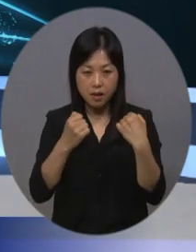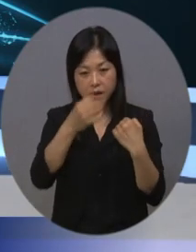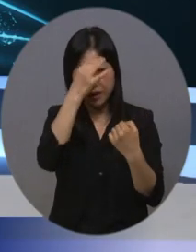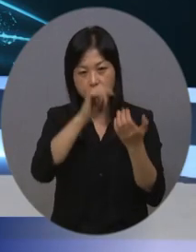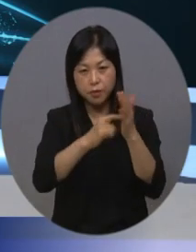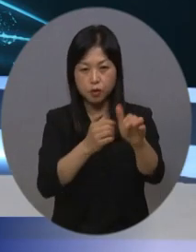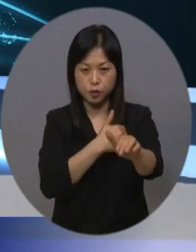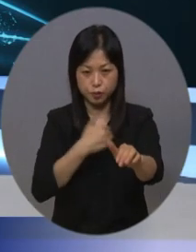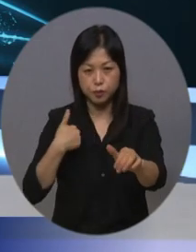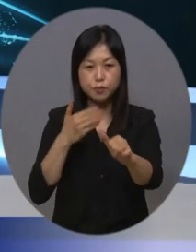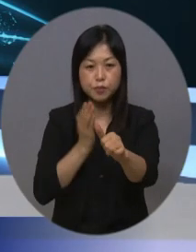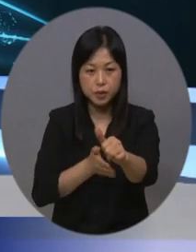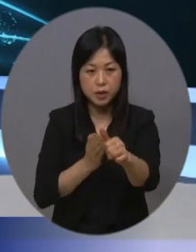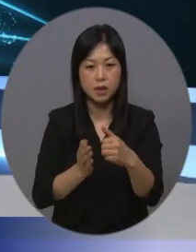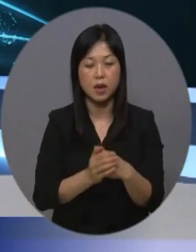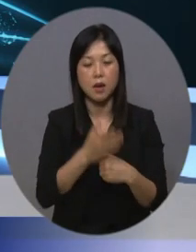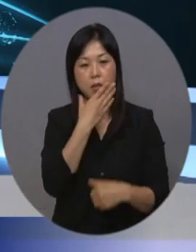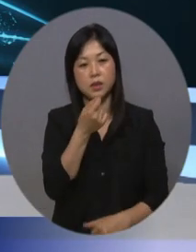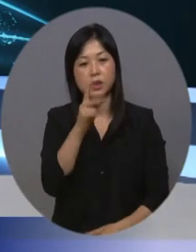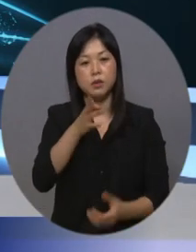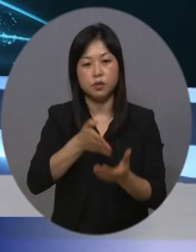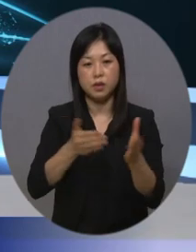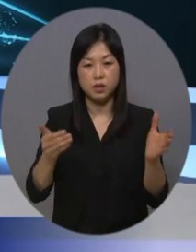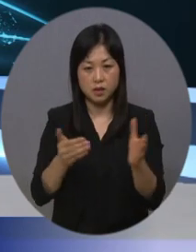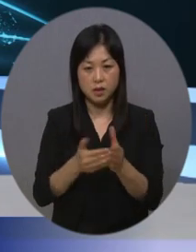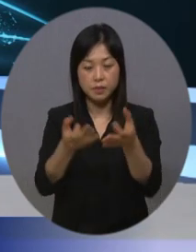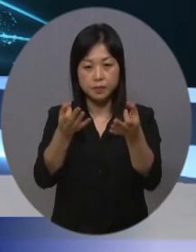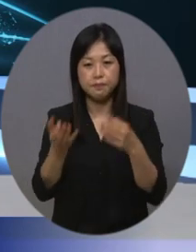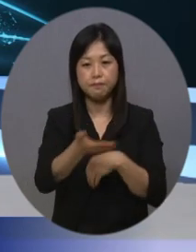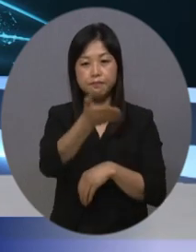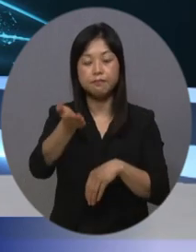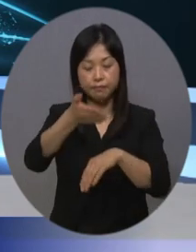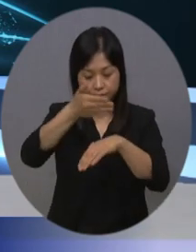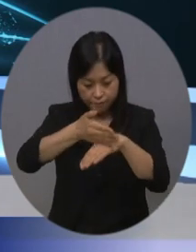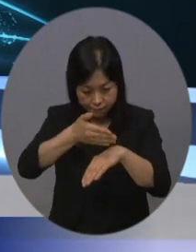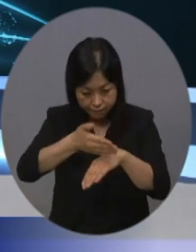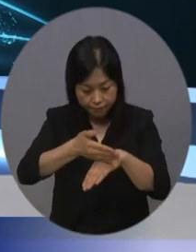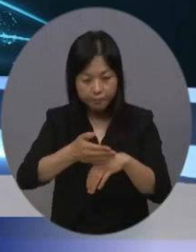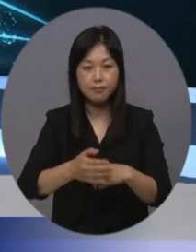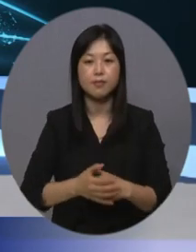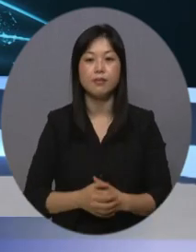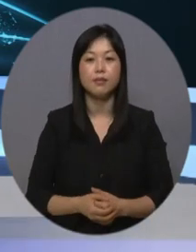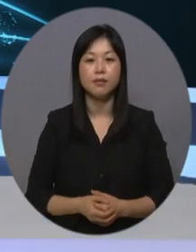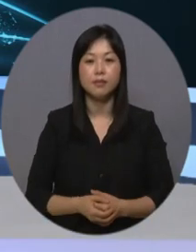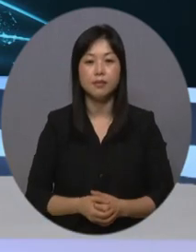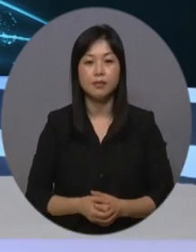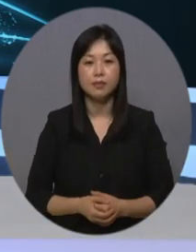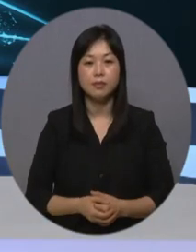기원합니다. 이상 복지TV 뉴스를 마칩니다. 시청해주신 여러분 고맙습니다.